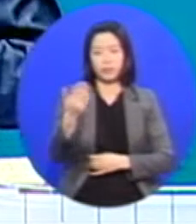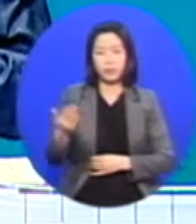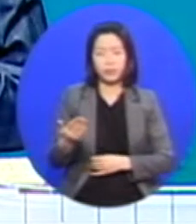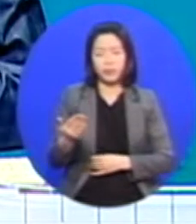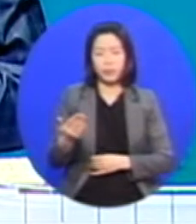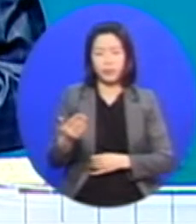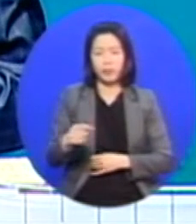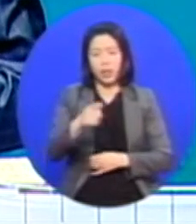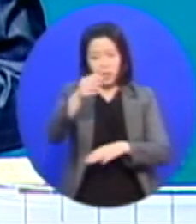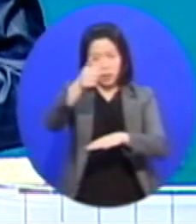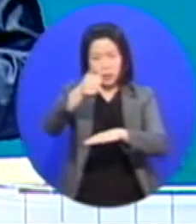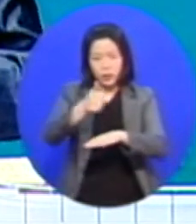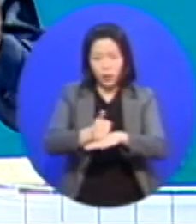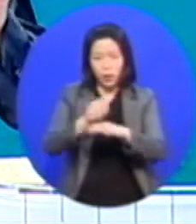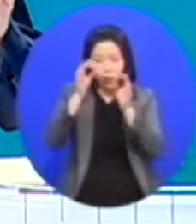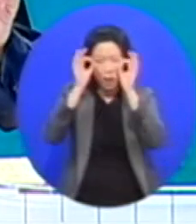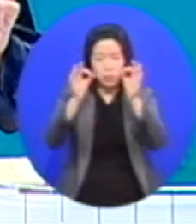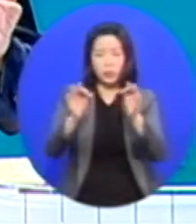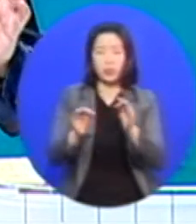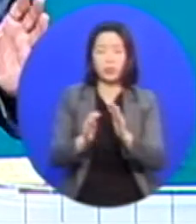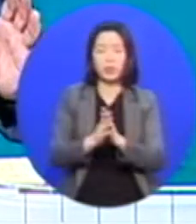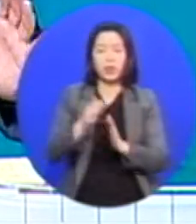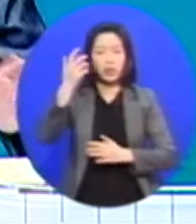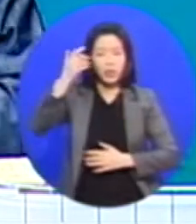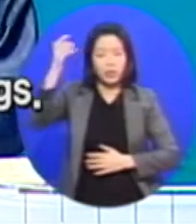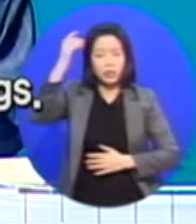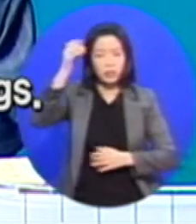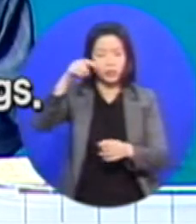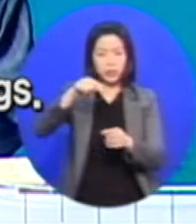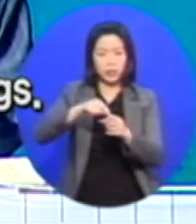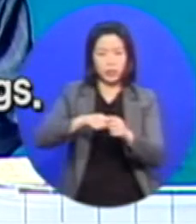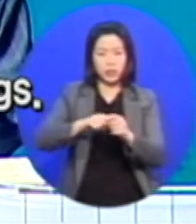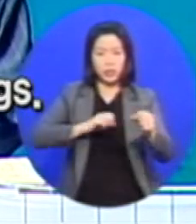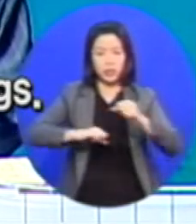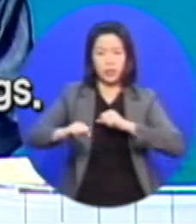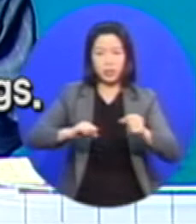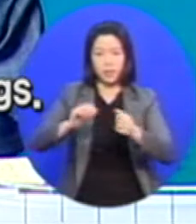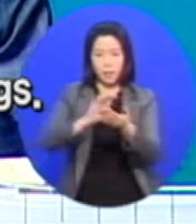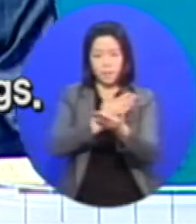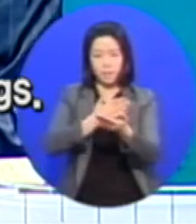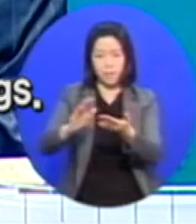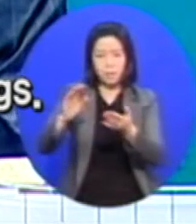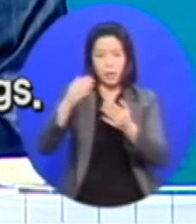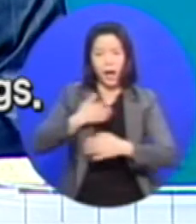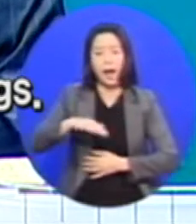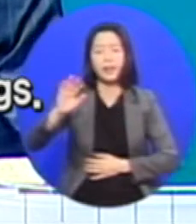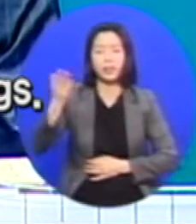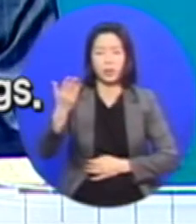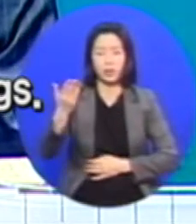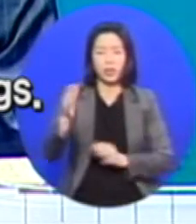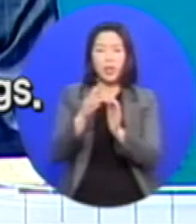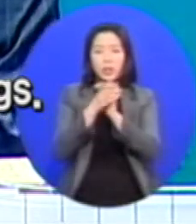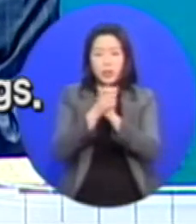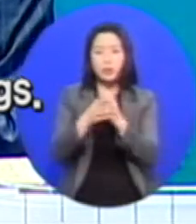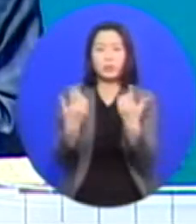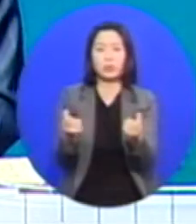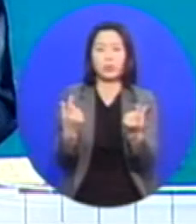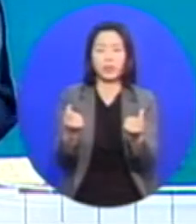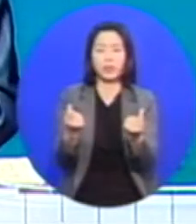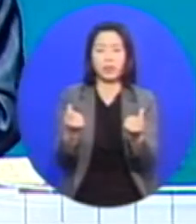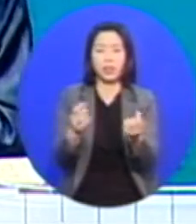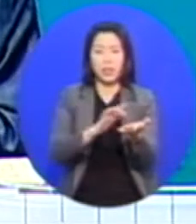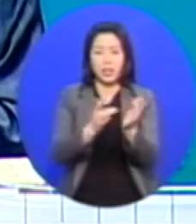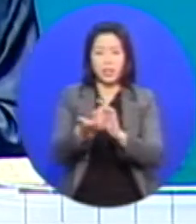결과를 보고 이제는 영적인 역사를 분별할 줄 알아야 돼요 기도도 그대 요 예수를